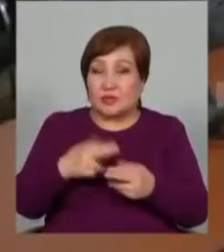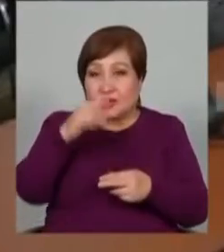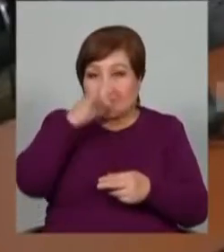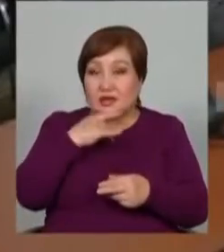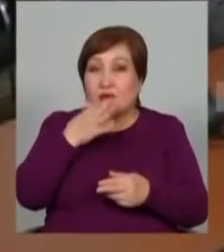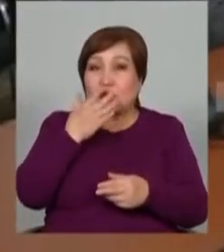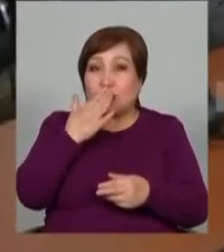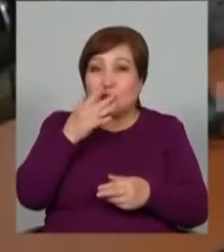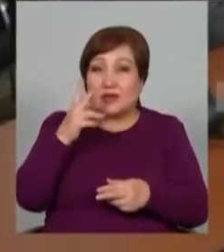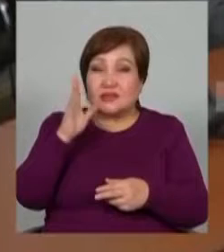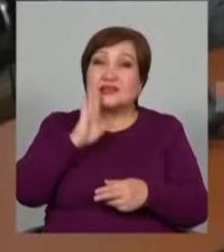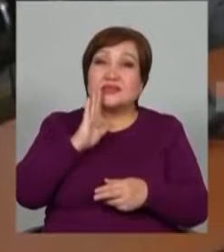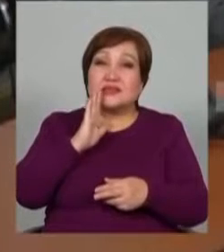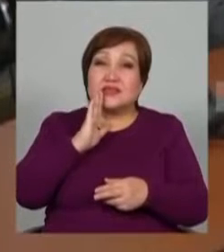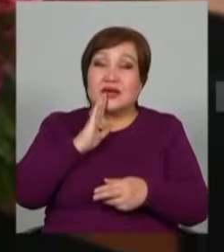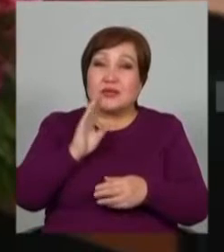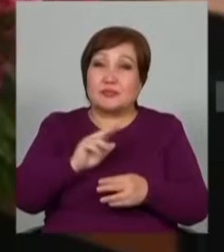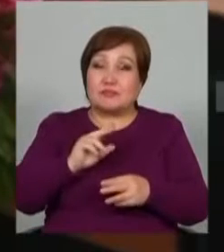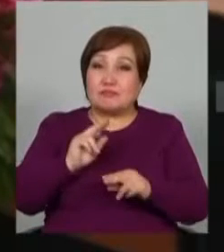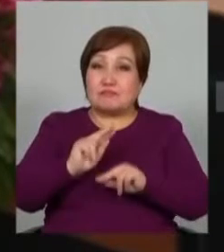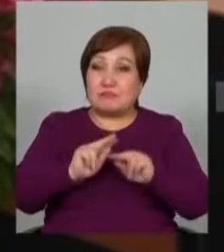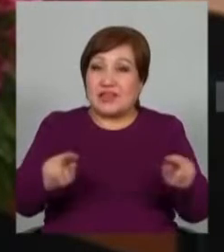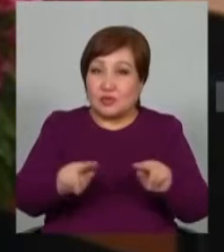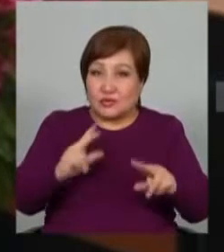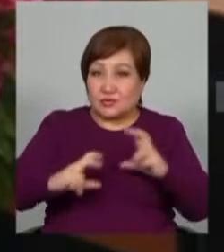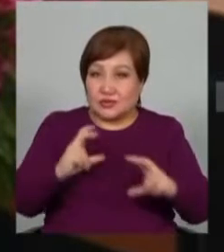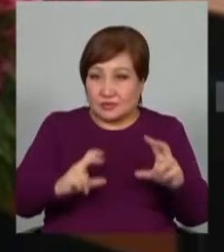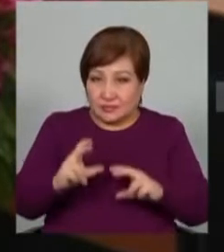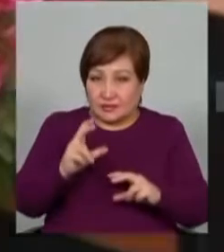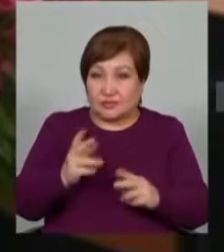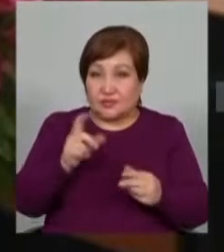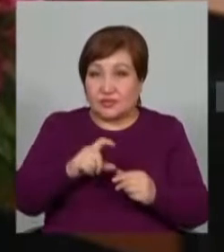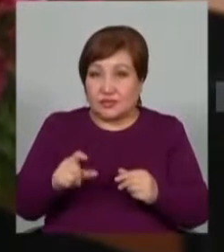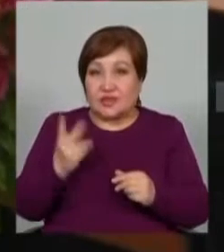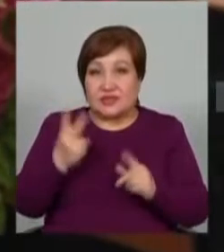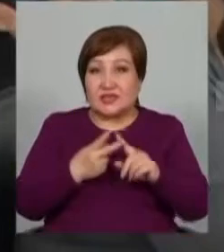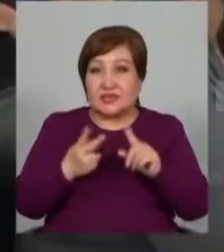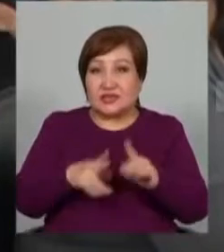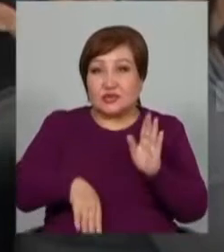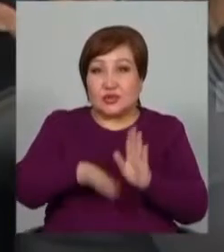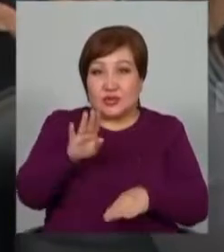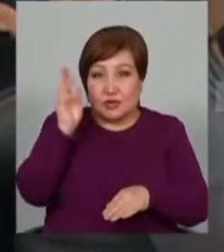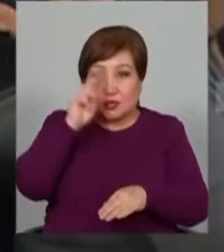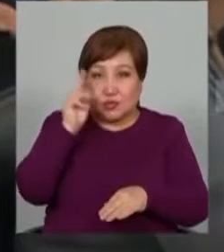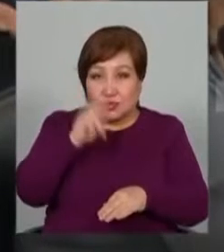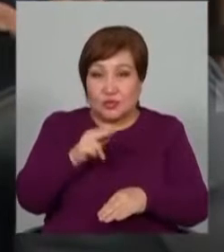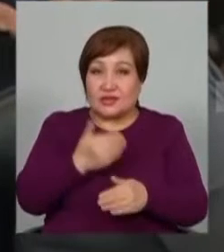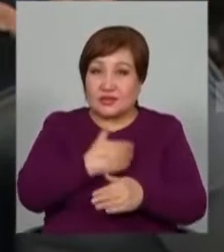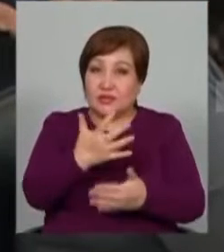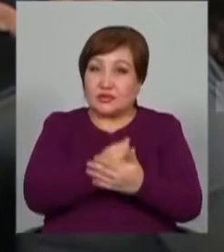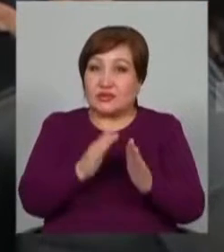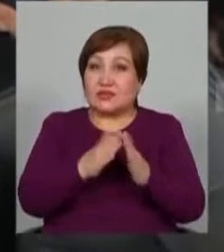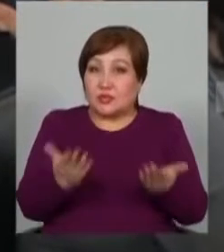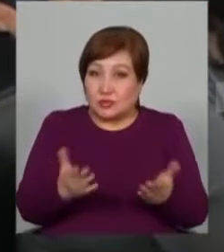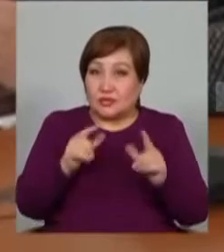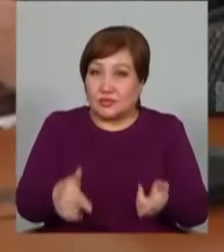қыздар педагогикалық университетінің студенттері. Мұндағылардың бәрі де екінші жоғары оқу дипломын алу үшін оқуға түскендер. Болашақ мұғалімдер қазір